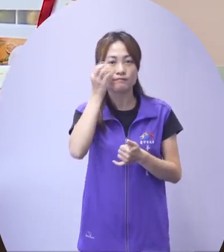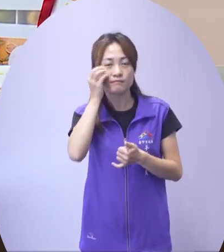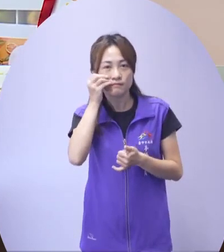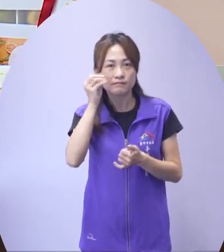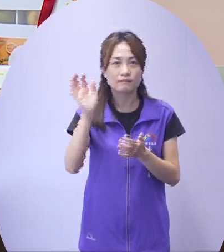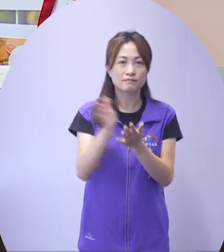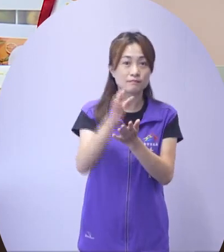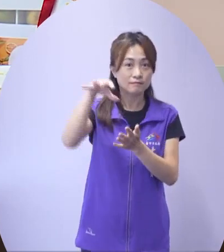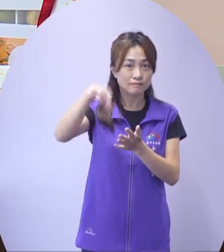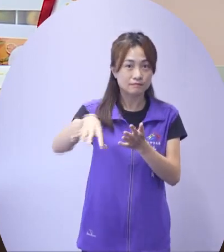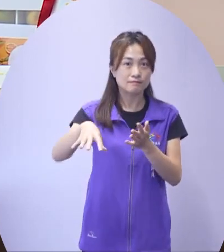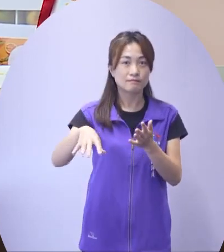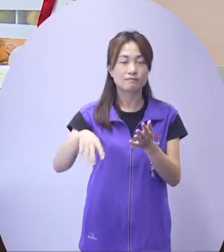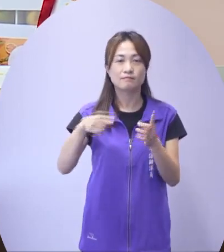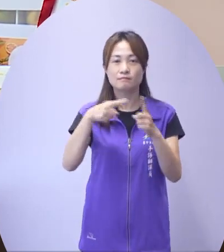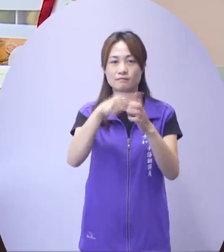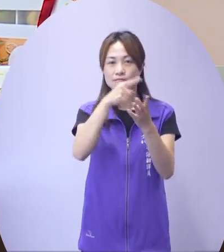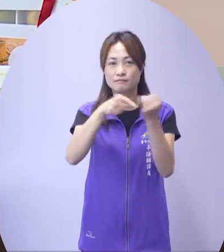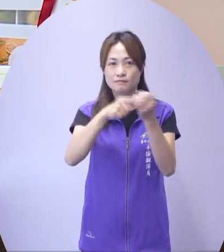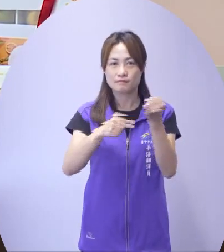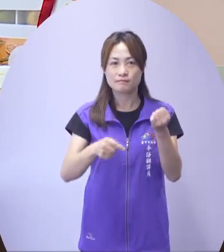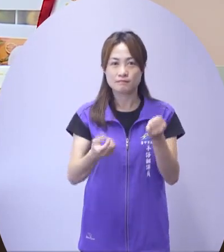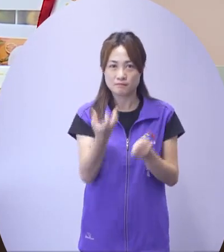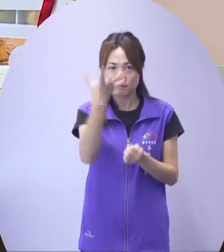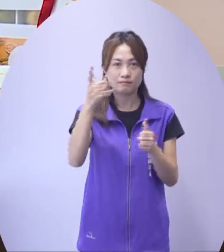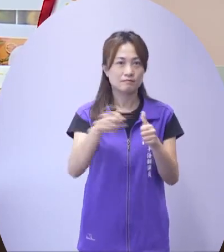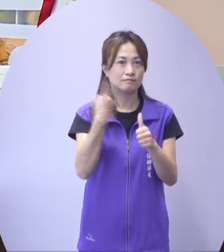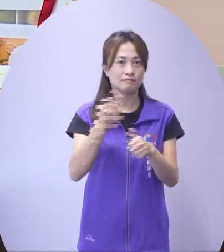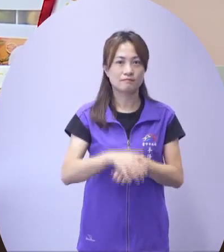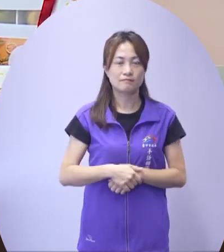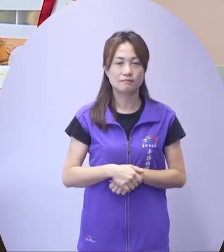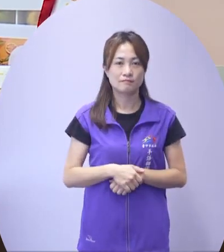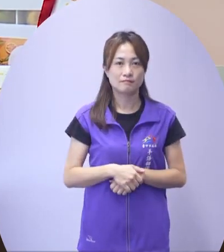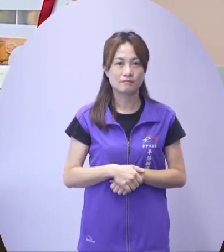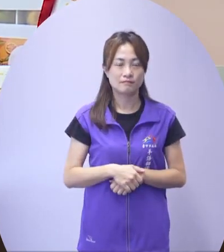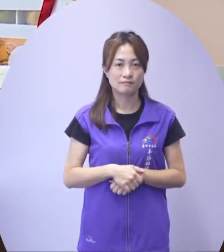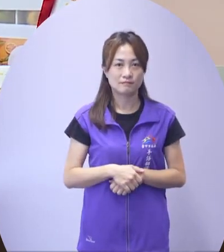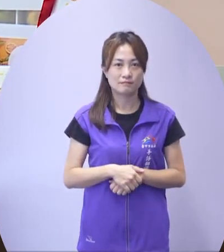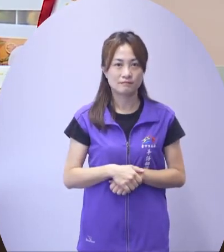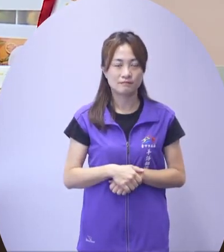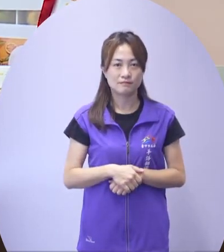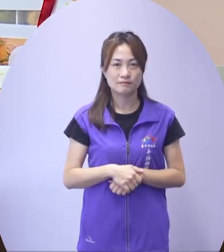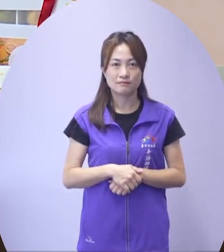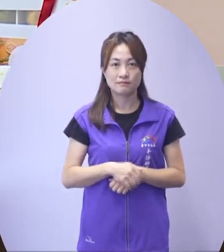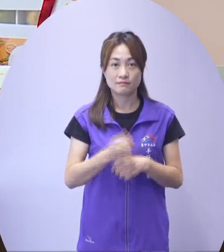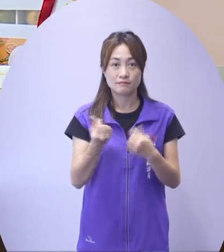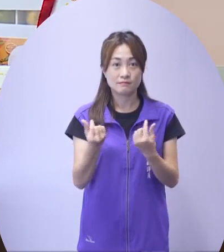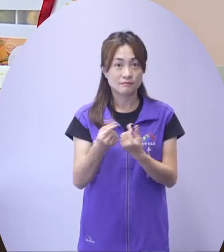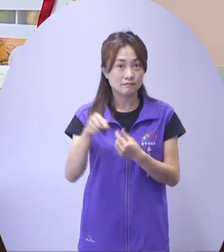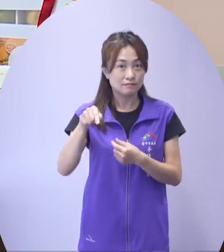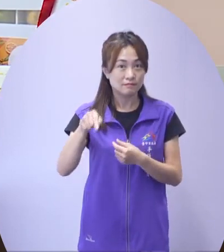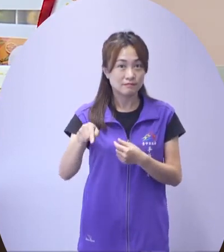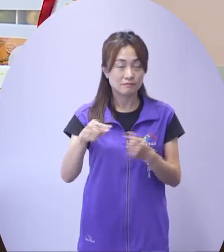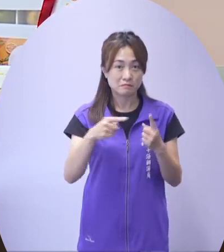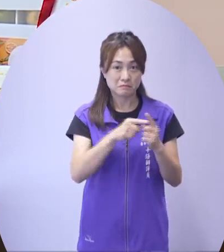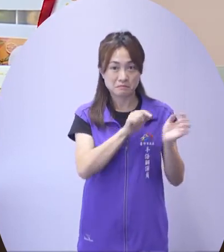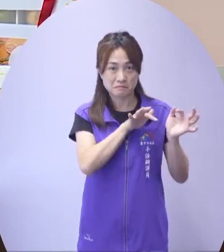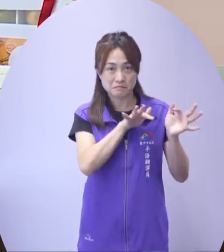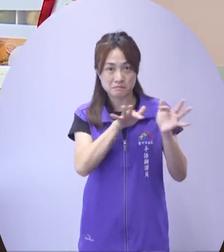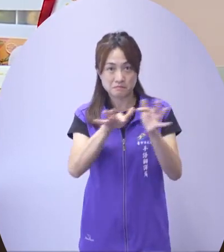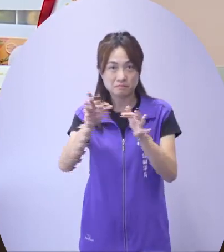区的这个游客人数呢，是拿下全国第一名哈。进入光是这个游憩区进入游客的人数高